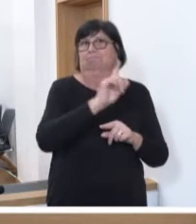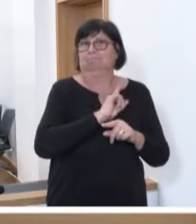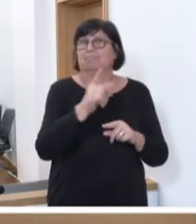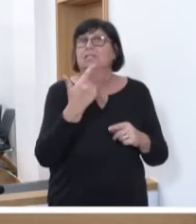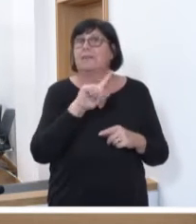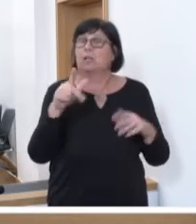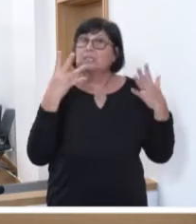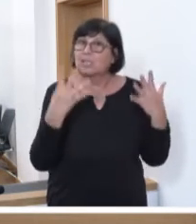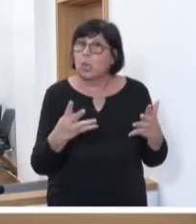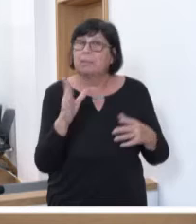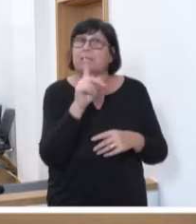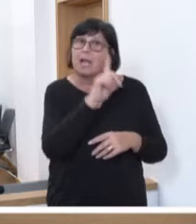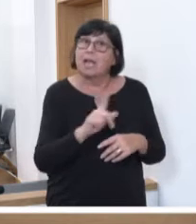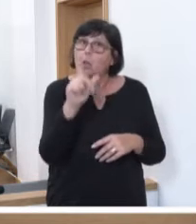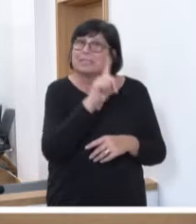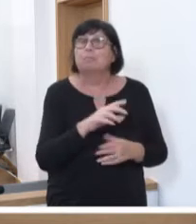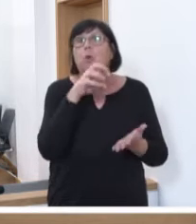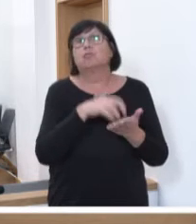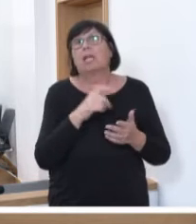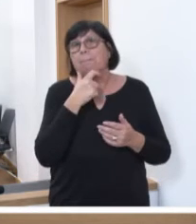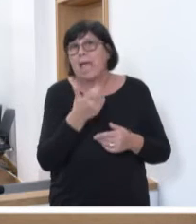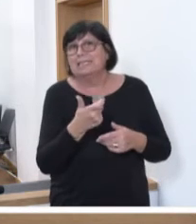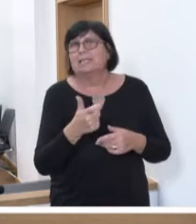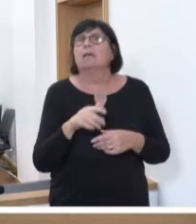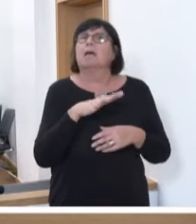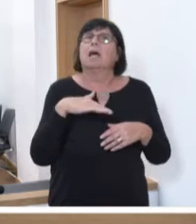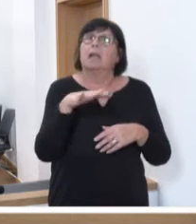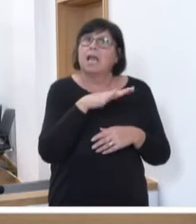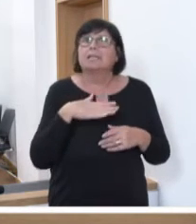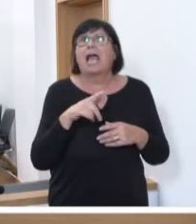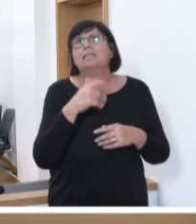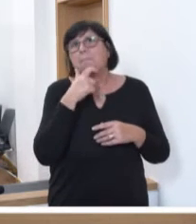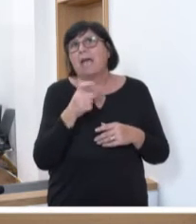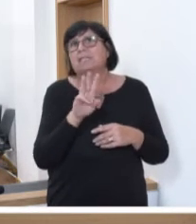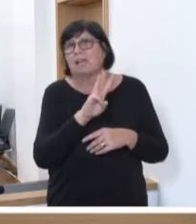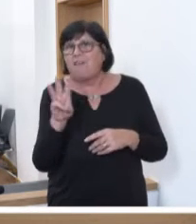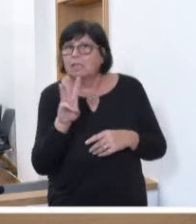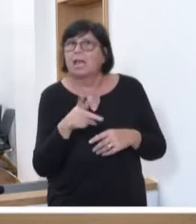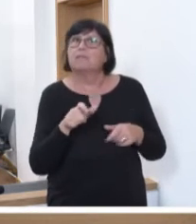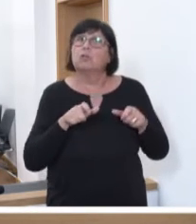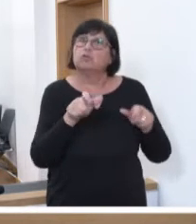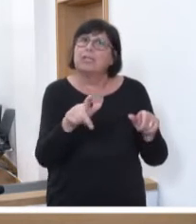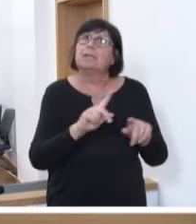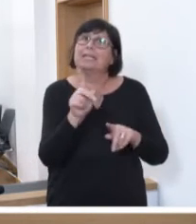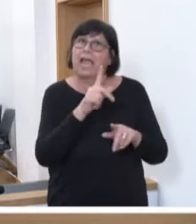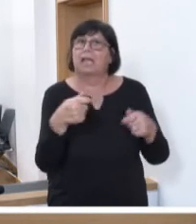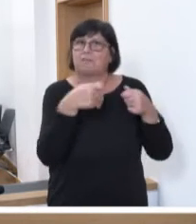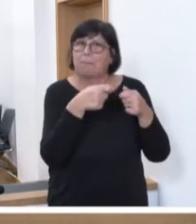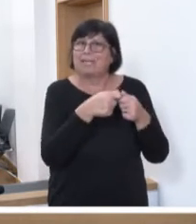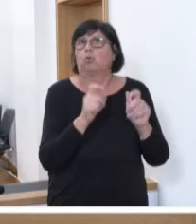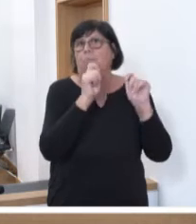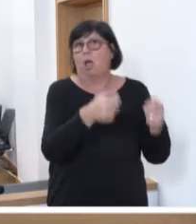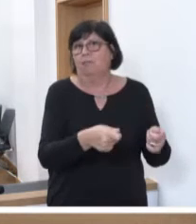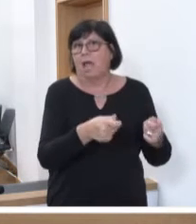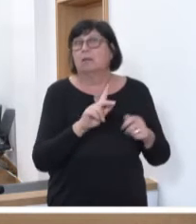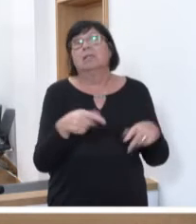2009 wurde mit Luxemburg, der Stadt Merzig und dem Landkreis Merzig-Wadern eine Potenzialstudie für eine Schienendirektverbindung nach Luxemburg beauftragt.